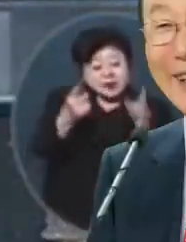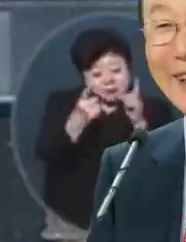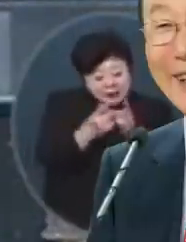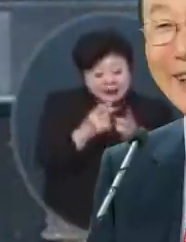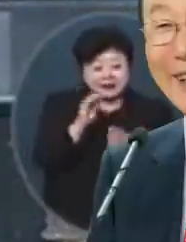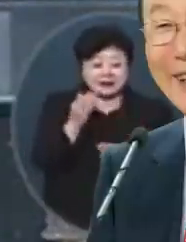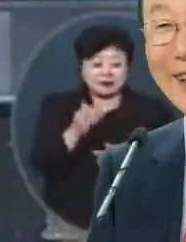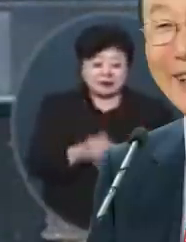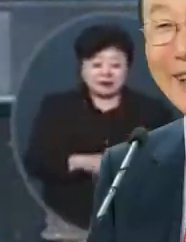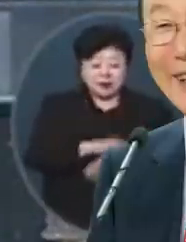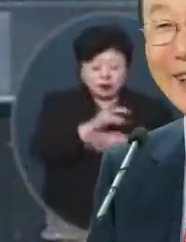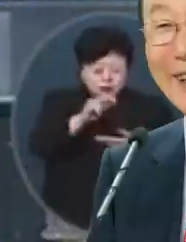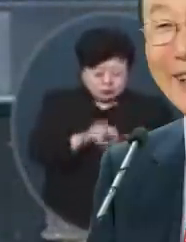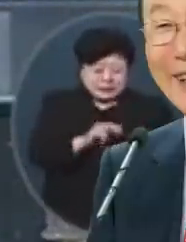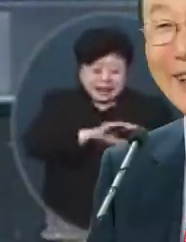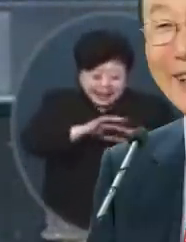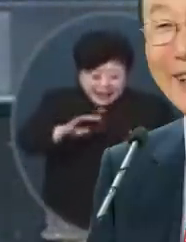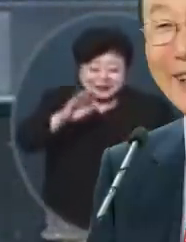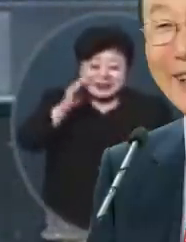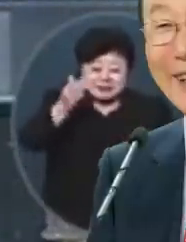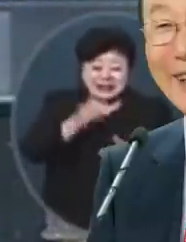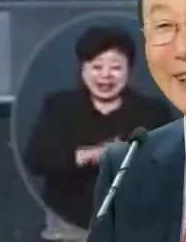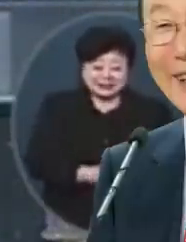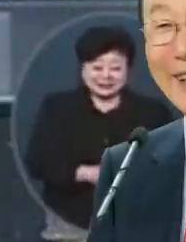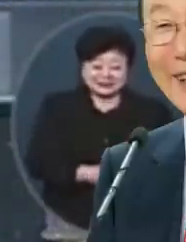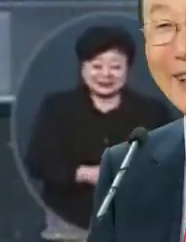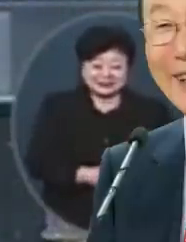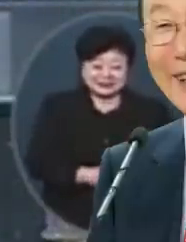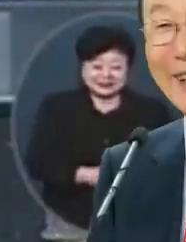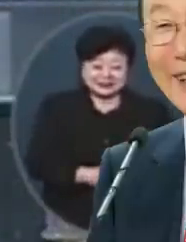되면 모든 문제가 해결되는 것입니다.